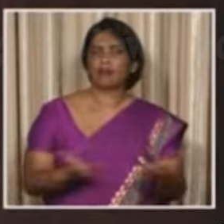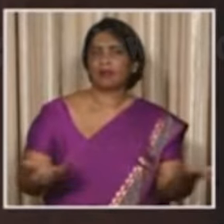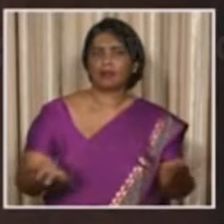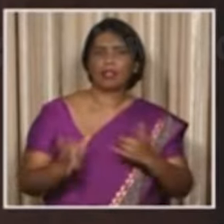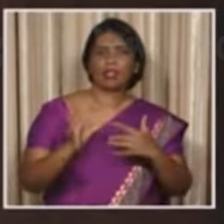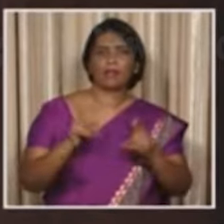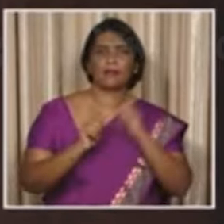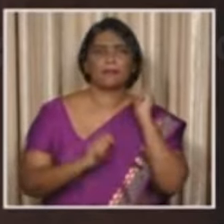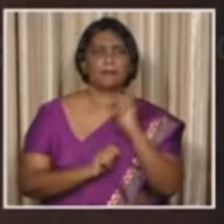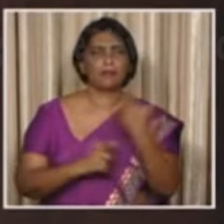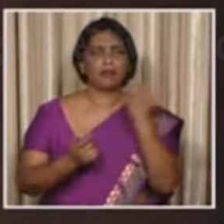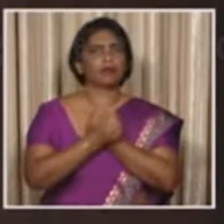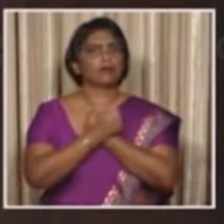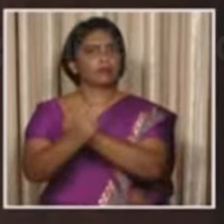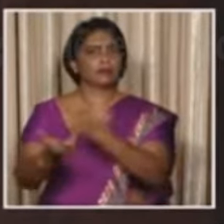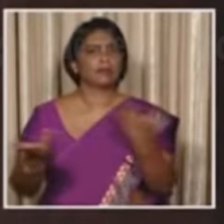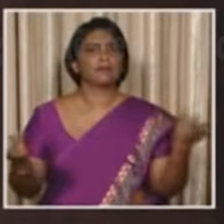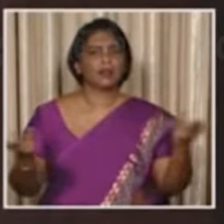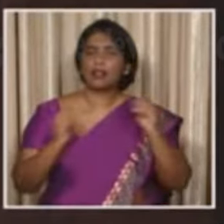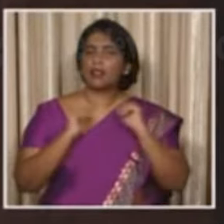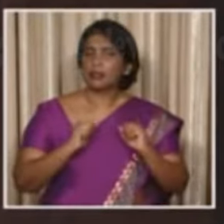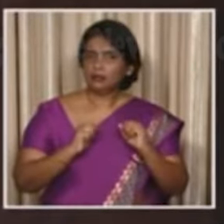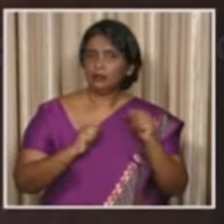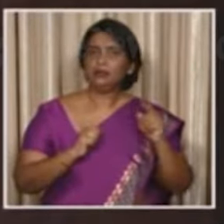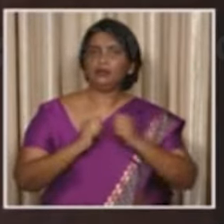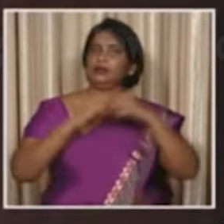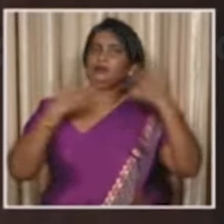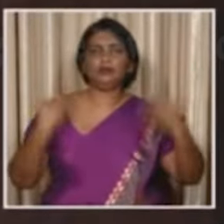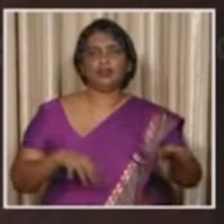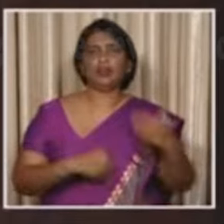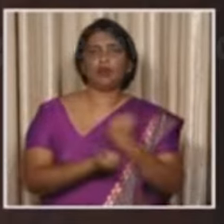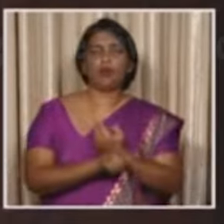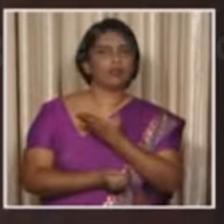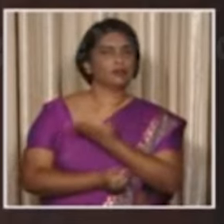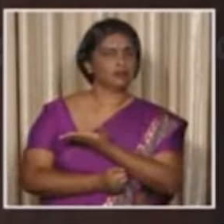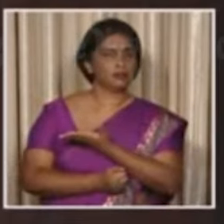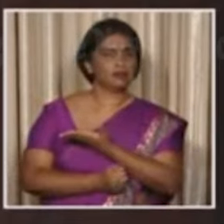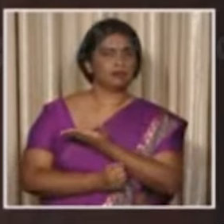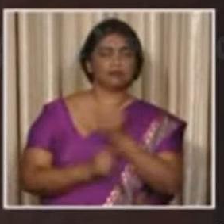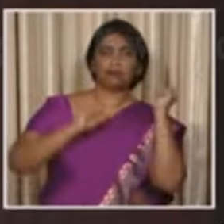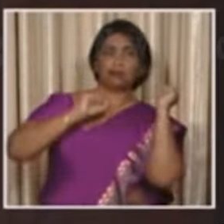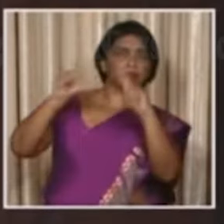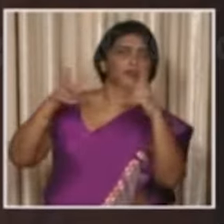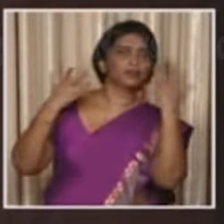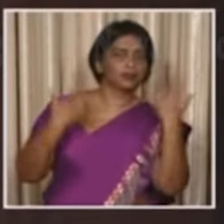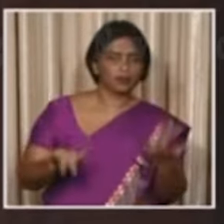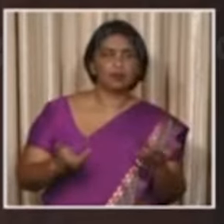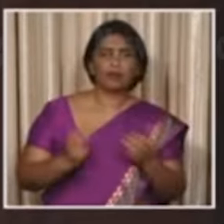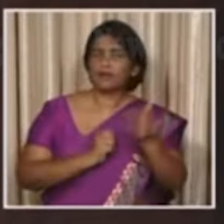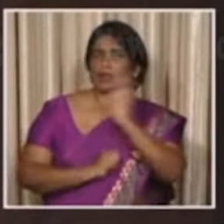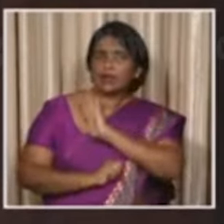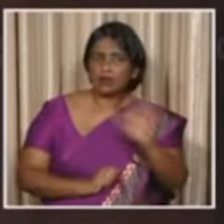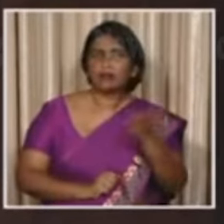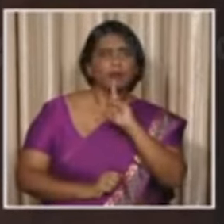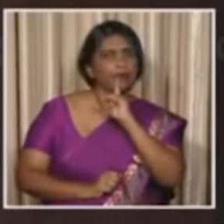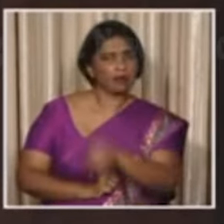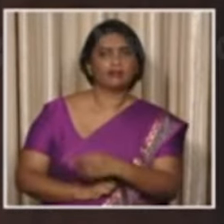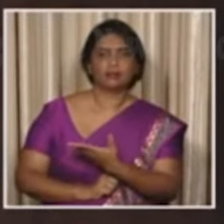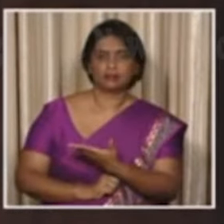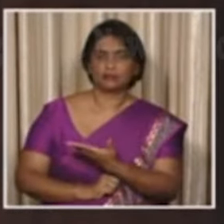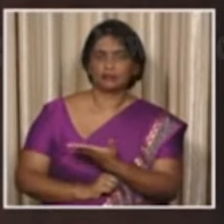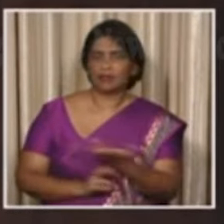දෙන්න විදියකුත් නැහැ හිරේ දාන්න විදියකුත් නැහැ. මොකද හේතුව වැඩේ කරලා ඉවරයි පොලිසිය ප්‍රසිද්ධියේ මේවා කරන්න එපයි කියන නියෝජ්‍ය